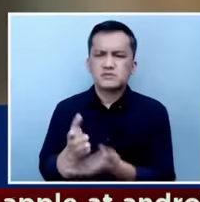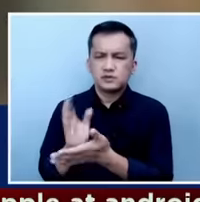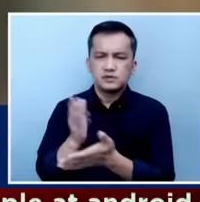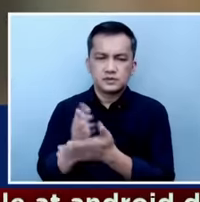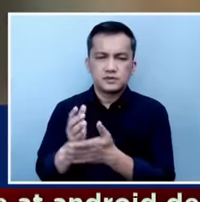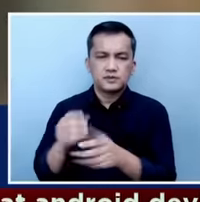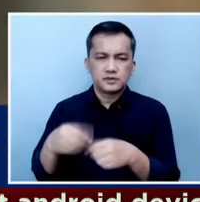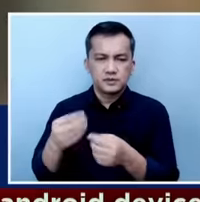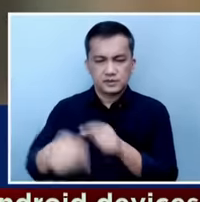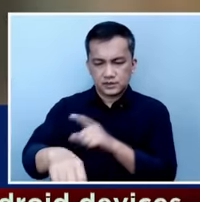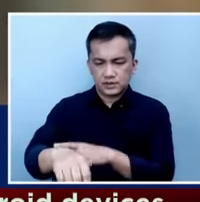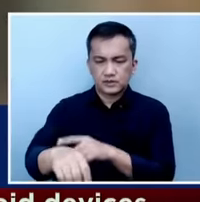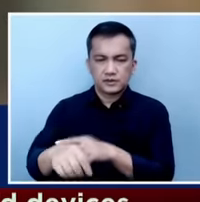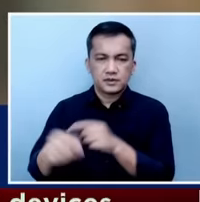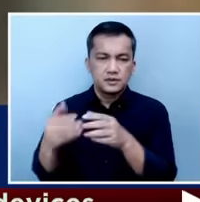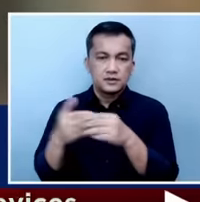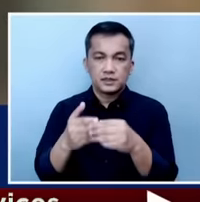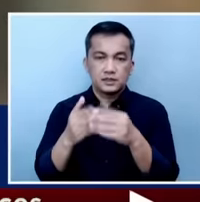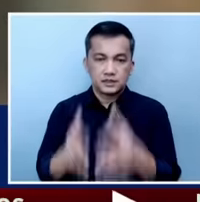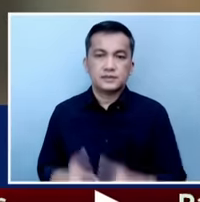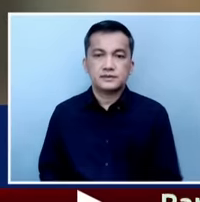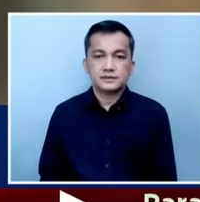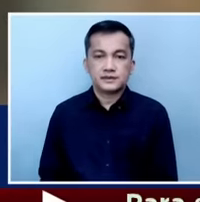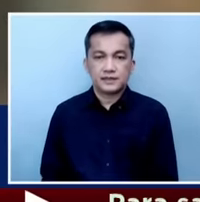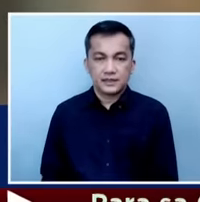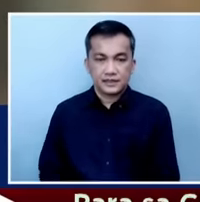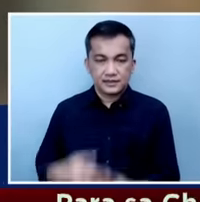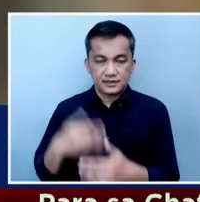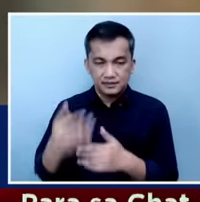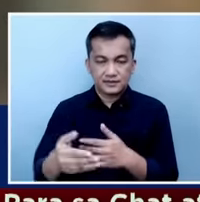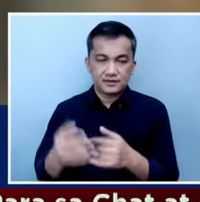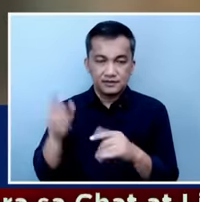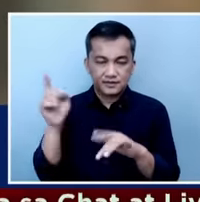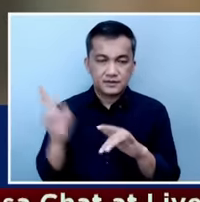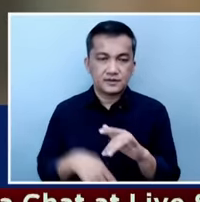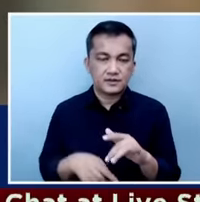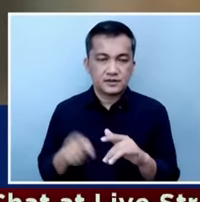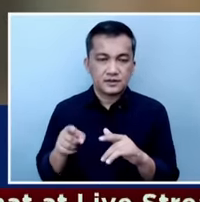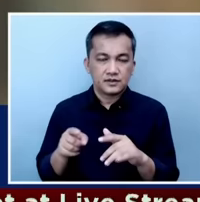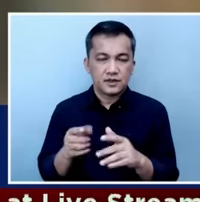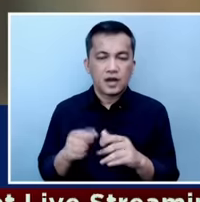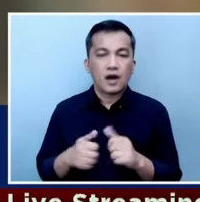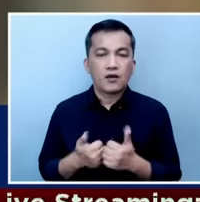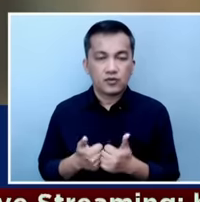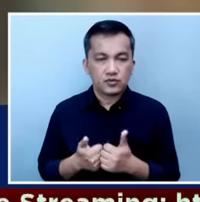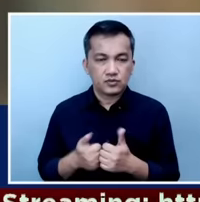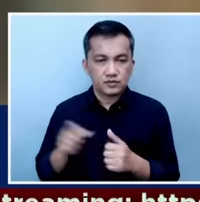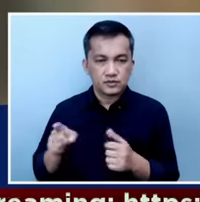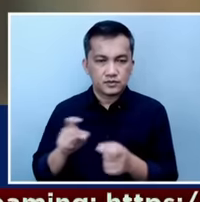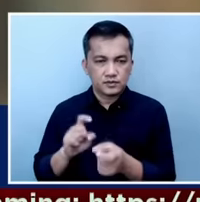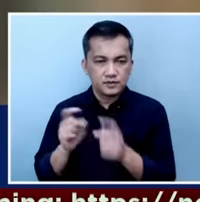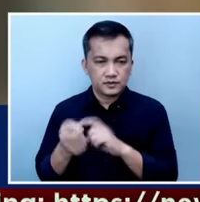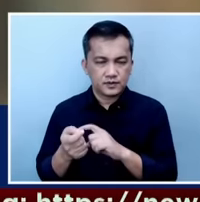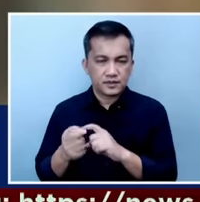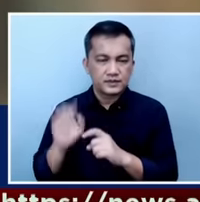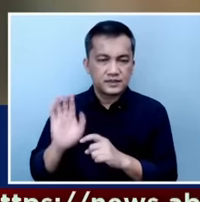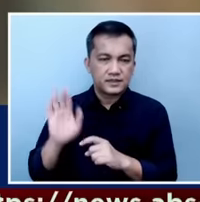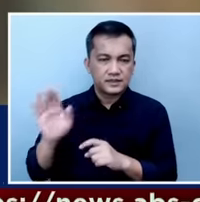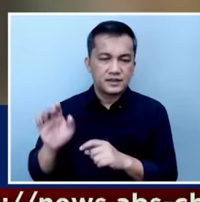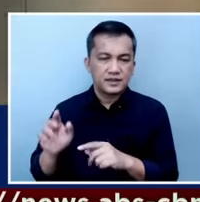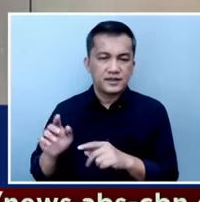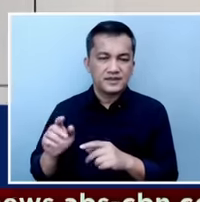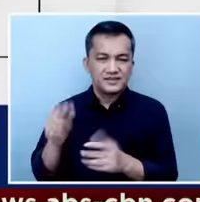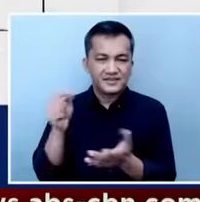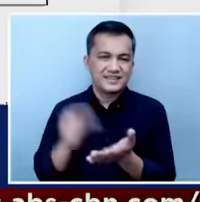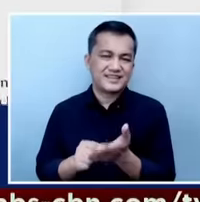panahon yung mga namumuno at saka na lang sila pinananagot sa pamamagitan ng pagbabago ng kanilang performance rating o trust